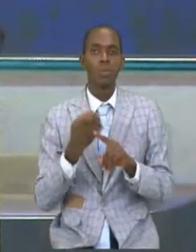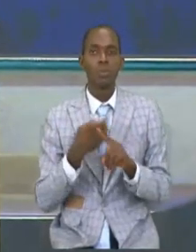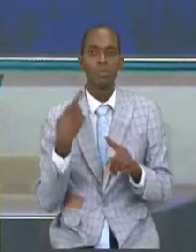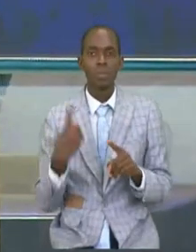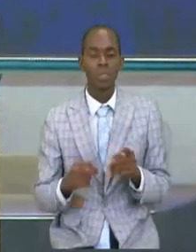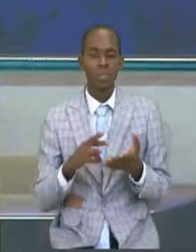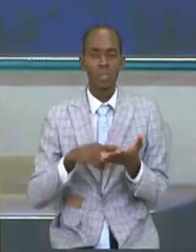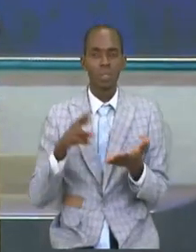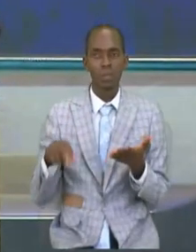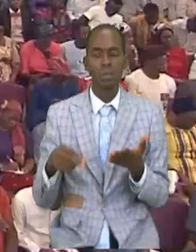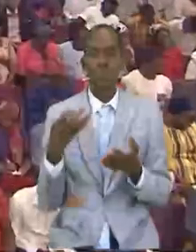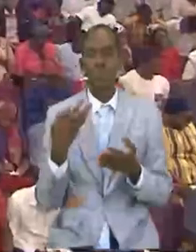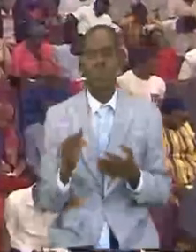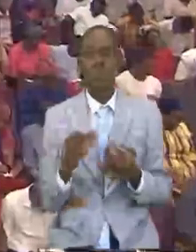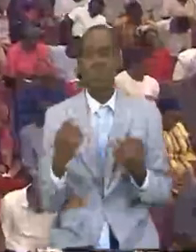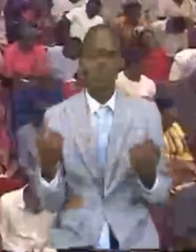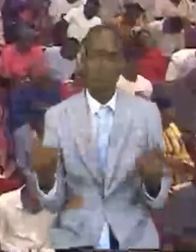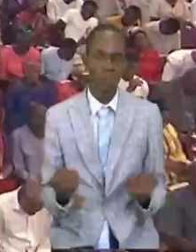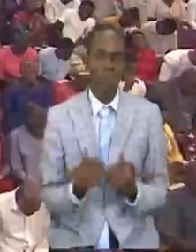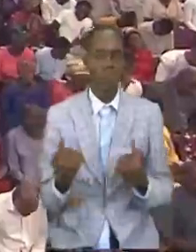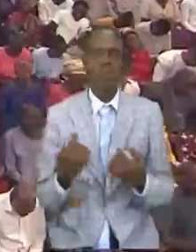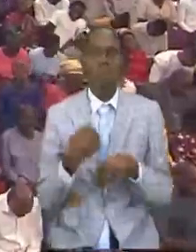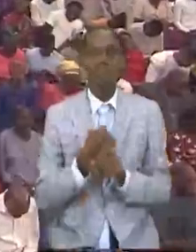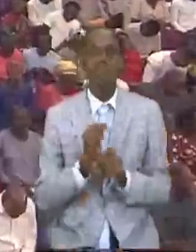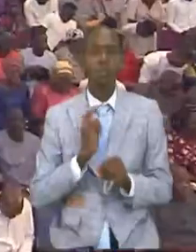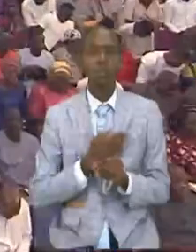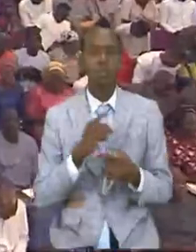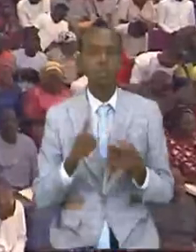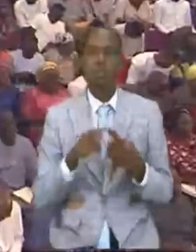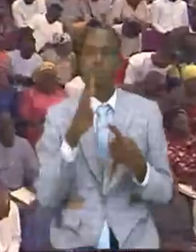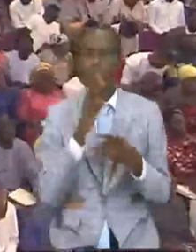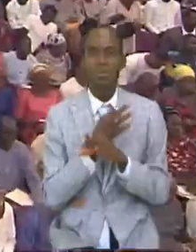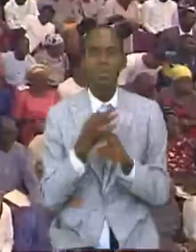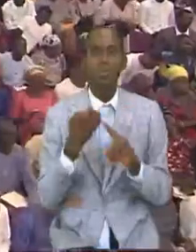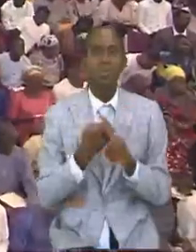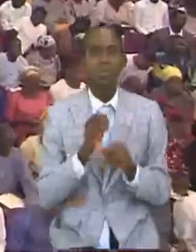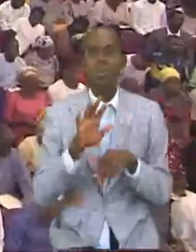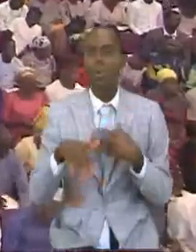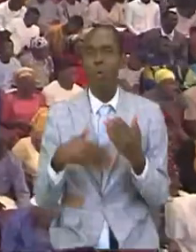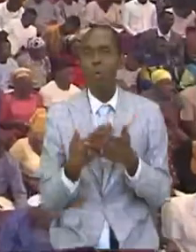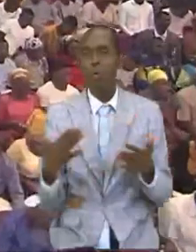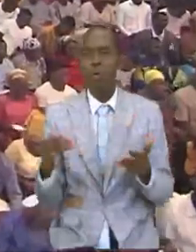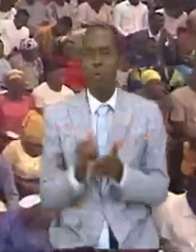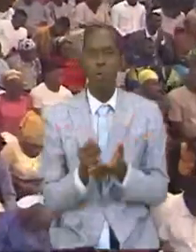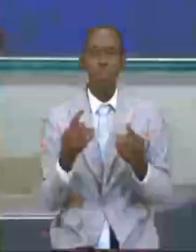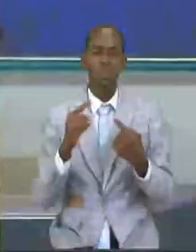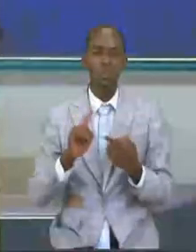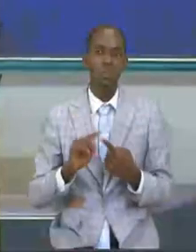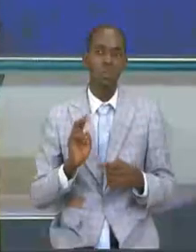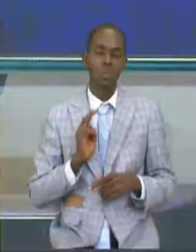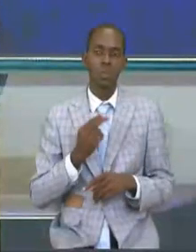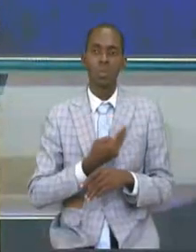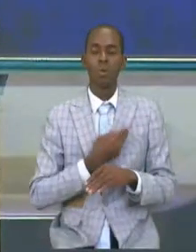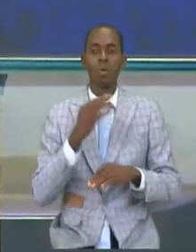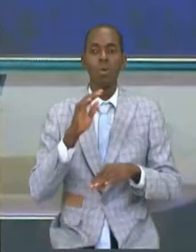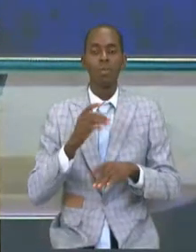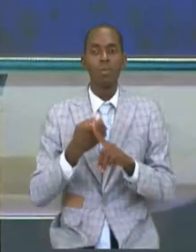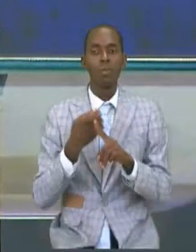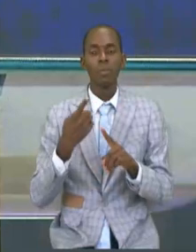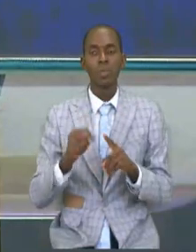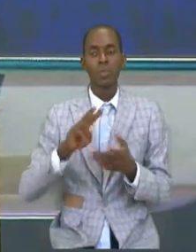des conséquences du péché. Il nous a franchi des choses qui nous étaient arrivées par la chute de